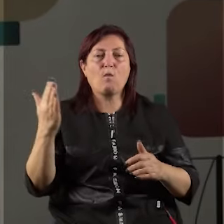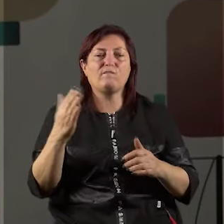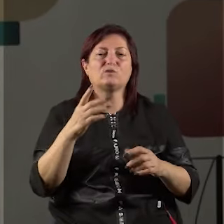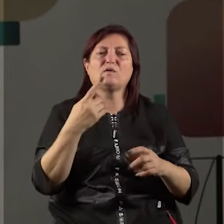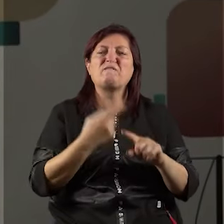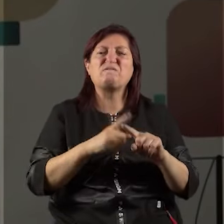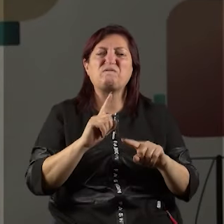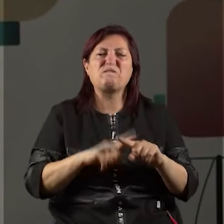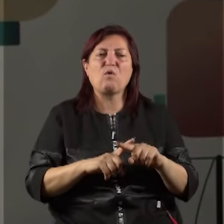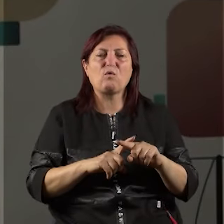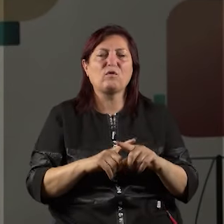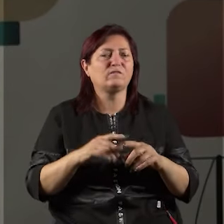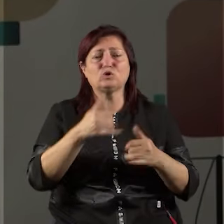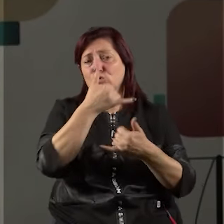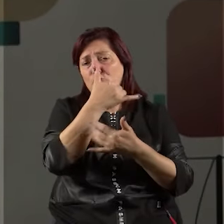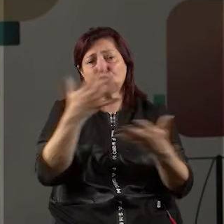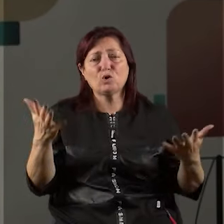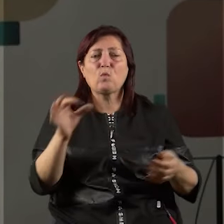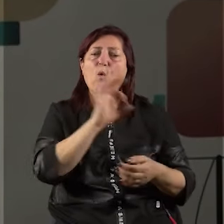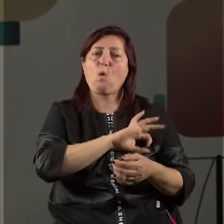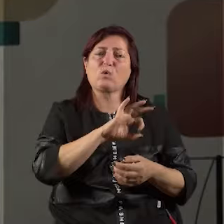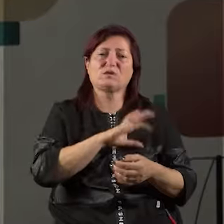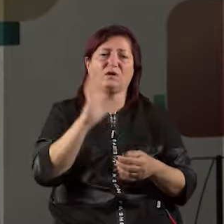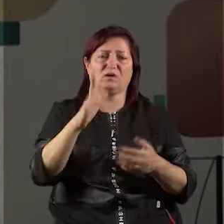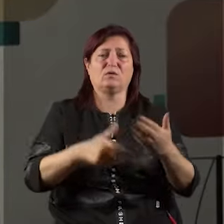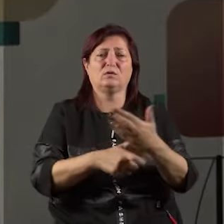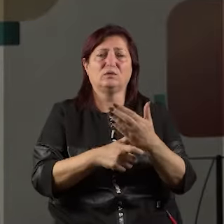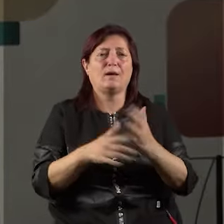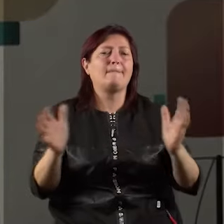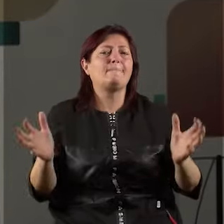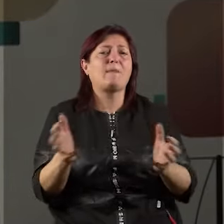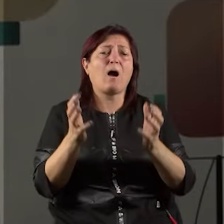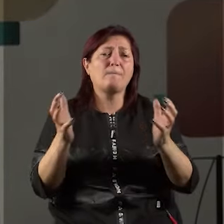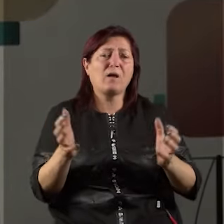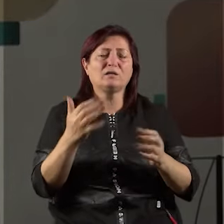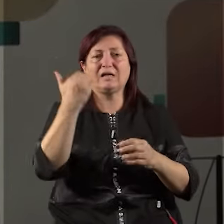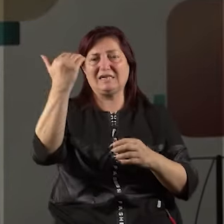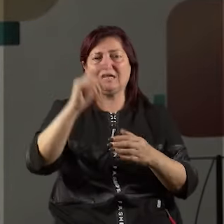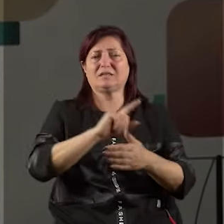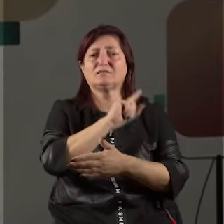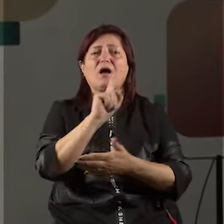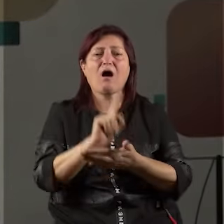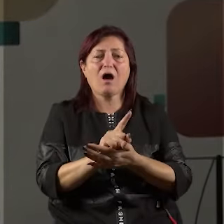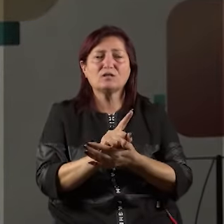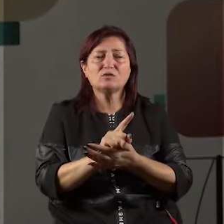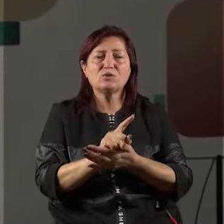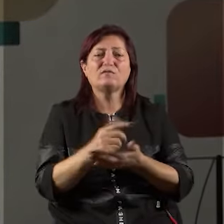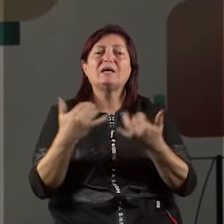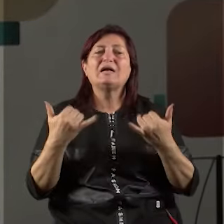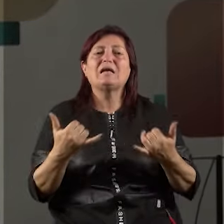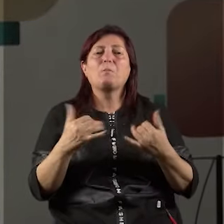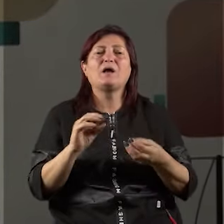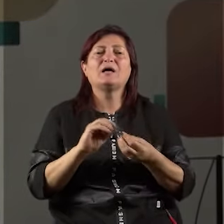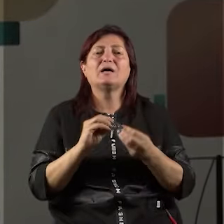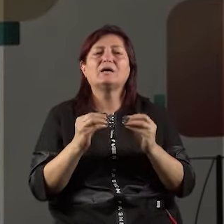որևէ առումով չի կարողացել օգտակար լինի նրանց պահպանելու, նրանց հարցերով եւ այլն եւ այլն։ Հիմա խնդիրը որն